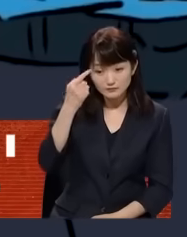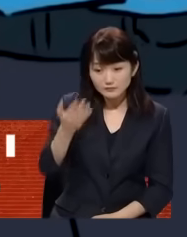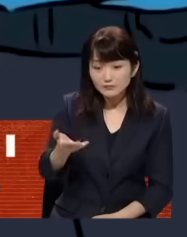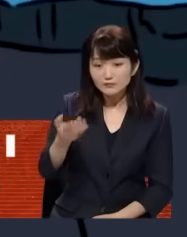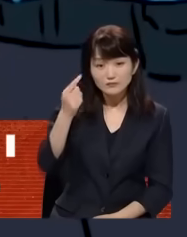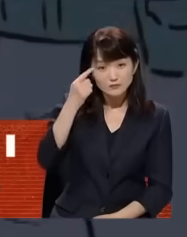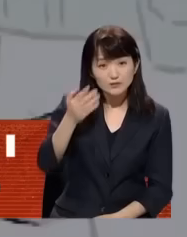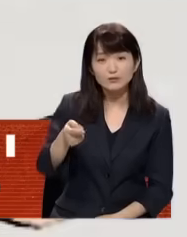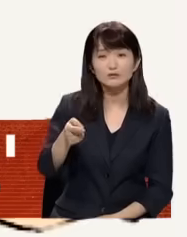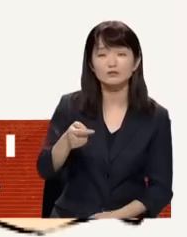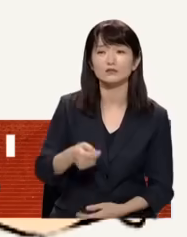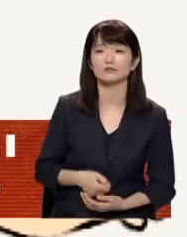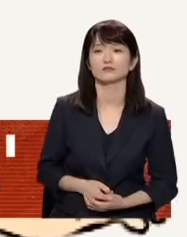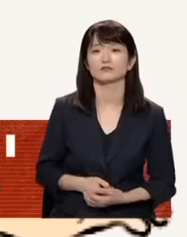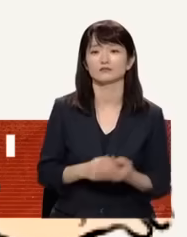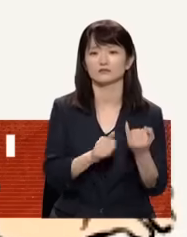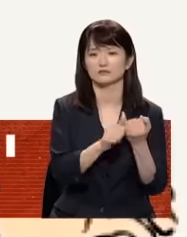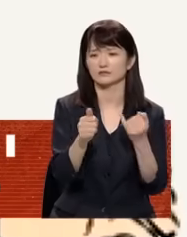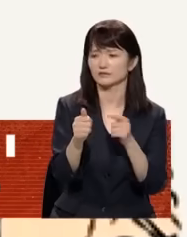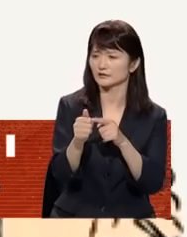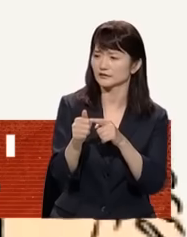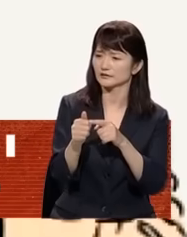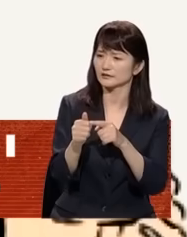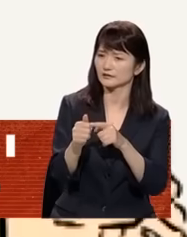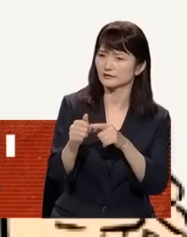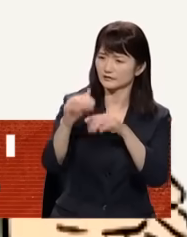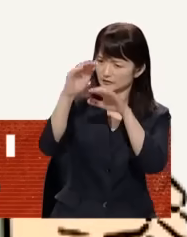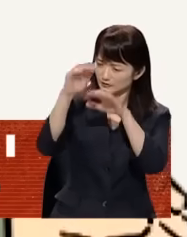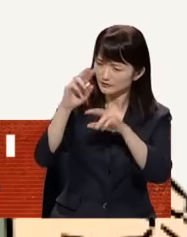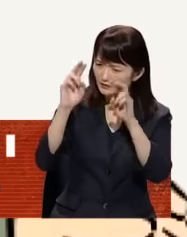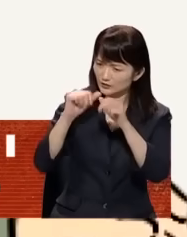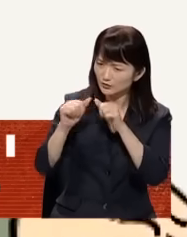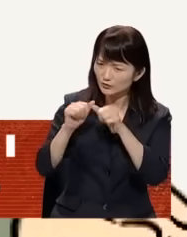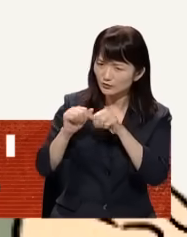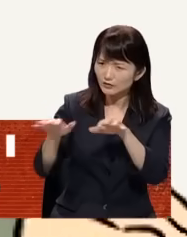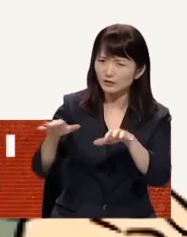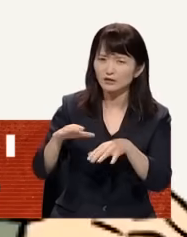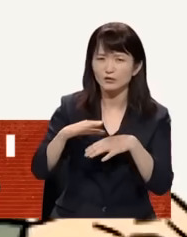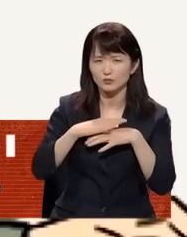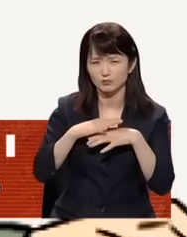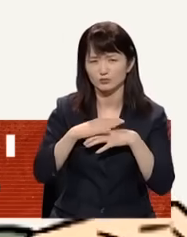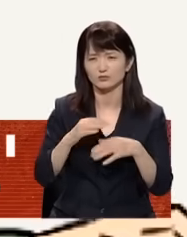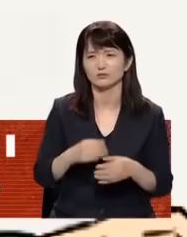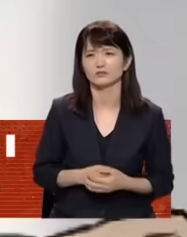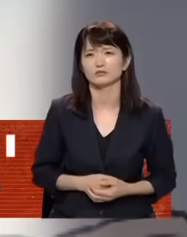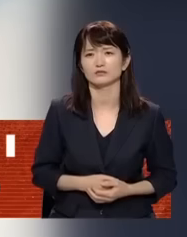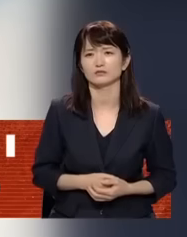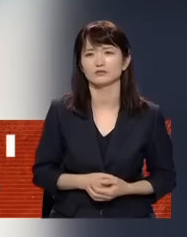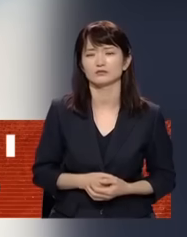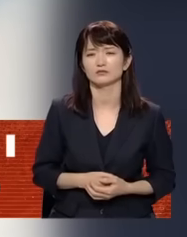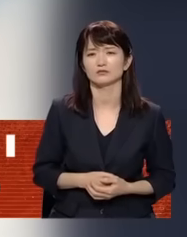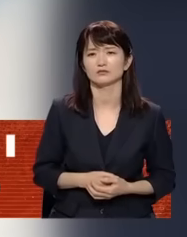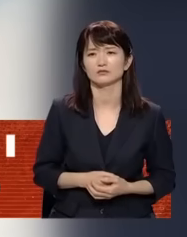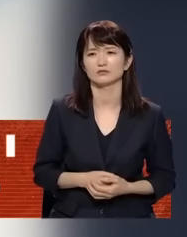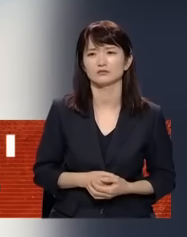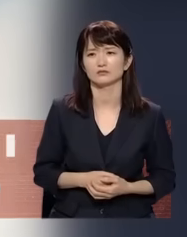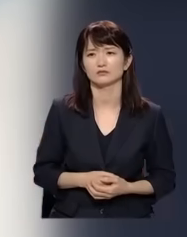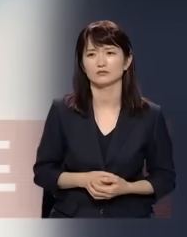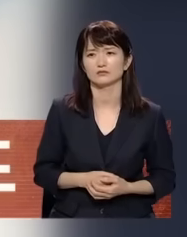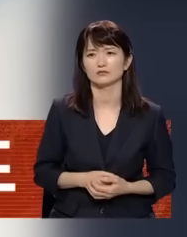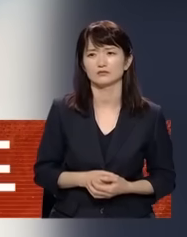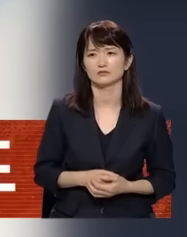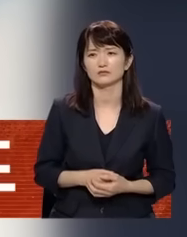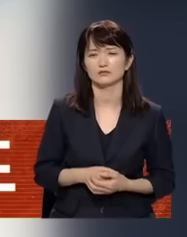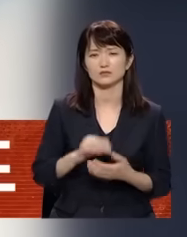이것저것 막 묻고 가니까 남편은이 사실이 또 회사에 소문이 날까봐 굉장히 좀 무서웠던 것 같습니다 그래서 그 이후로는 잠시